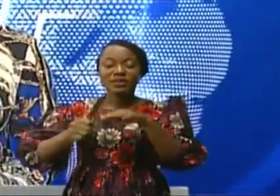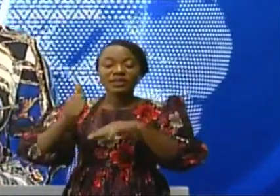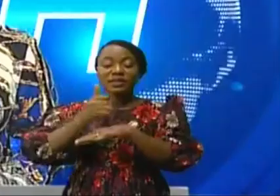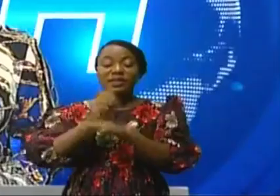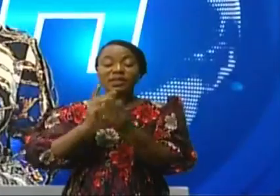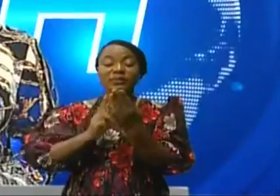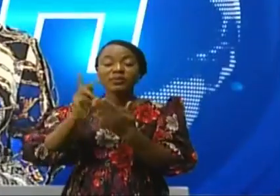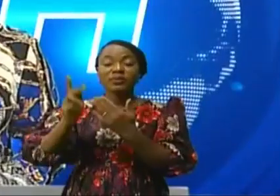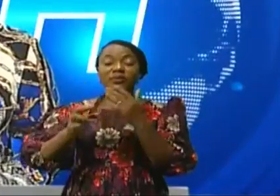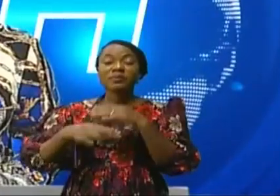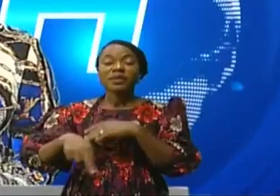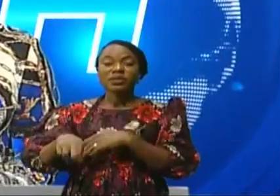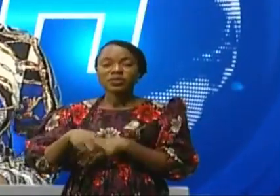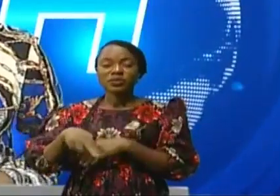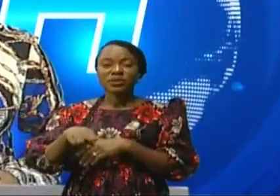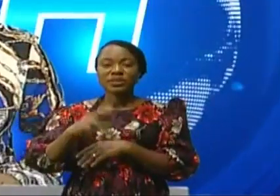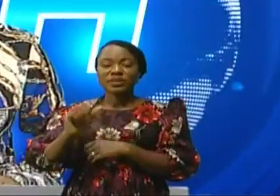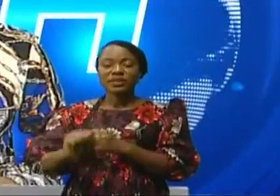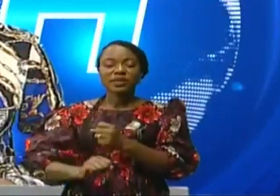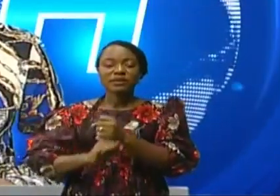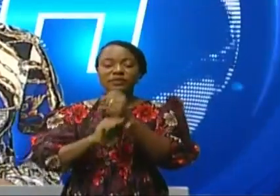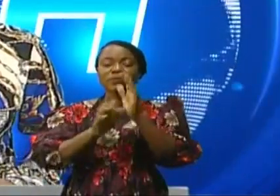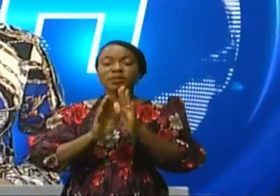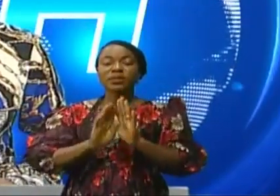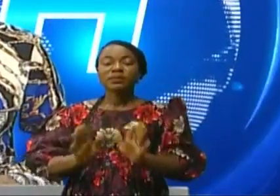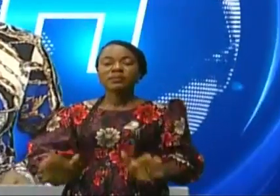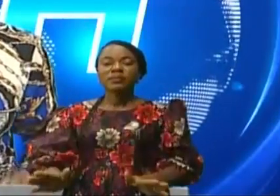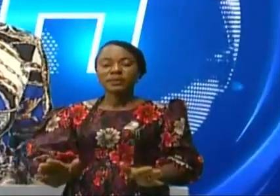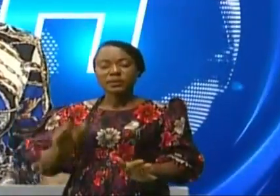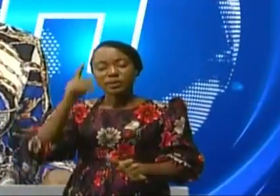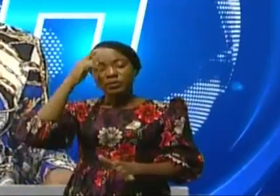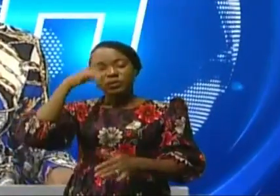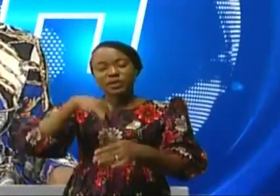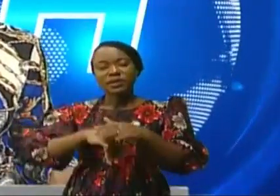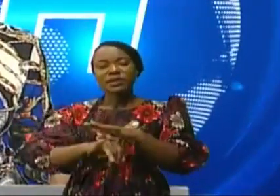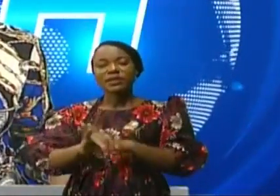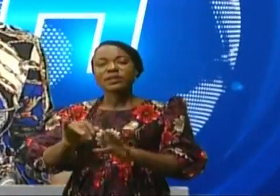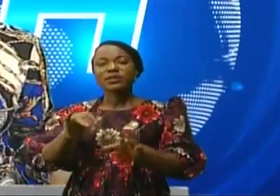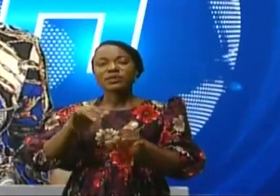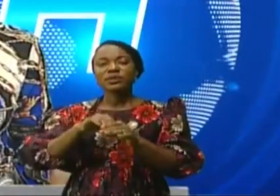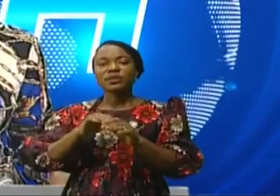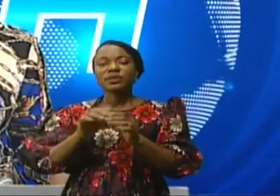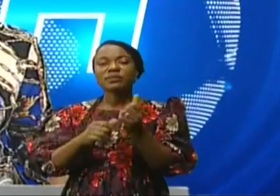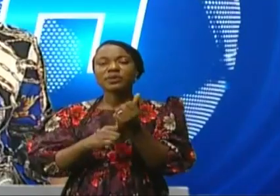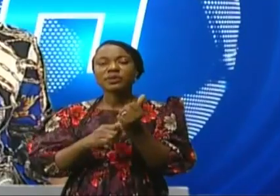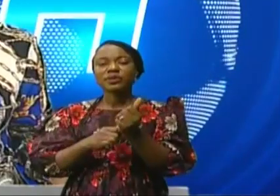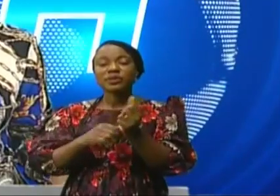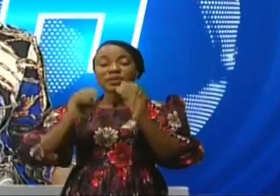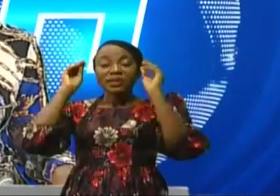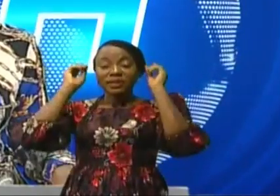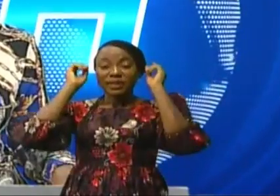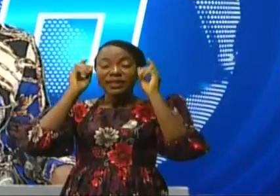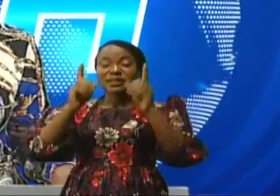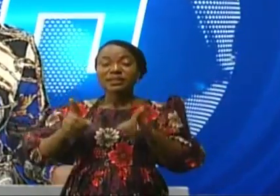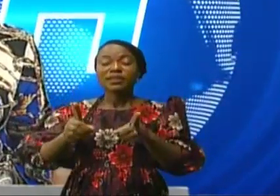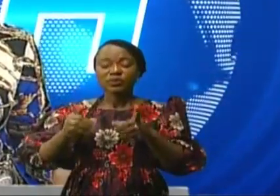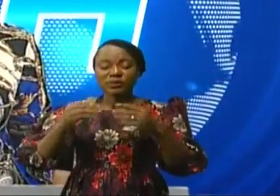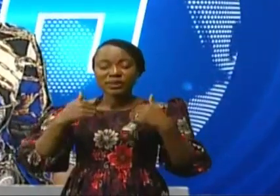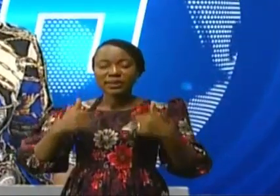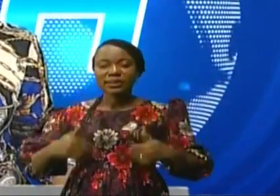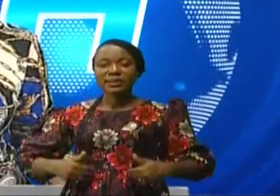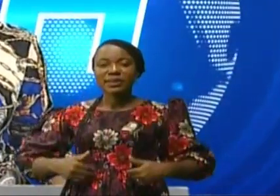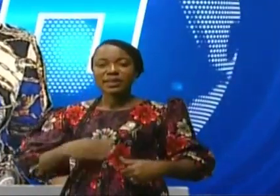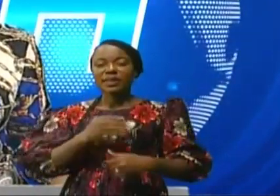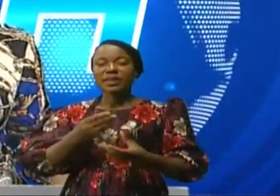programme régional de renforcement des capacités pour l'intégration des indicateurs de l'éducation pour la santé et